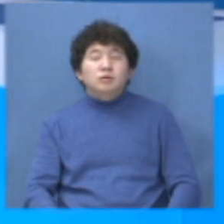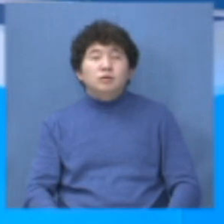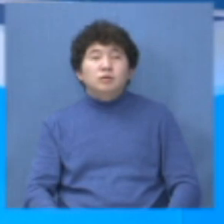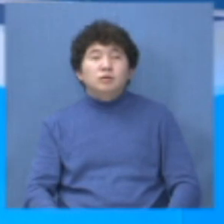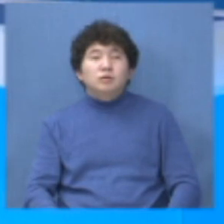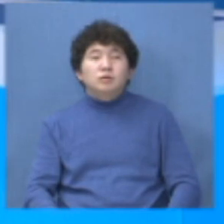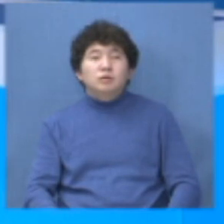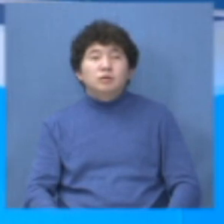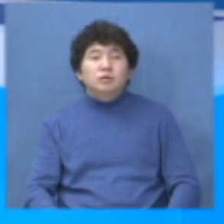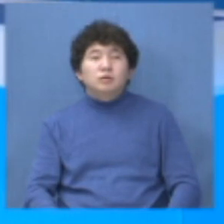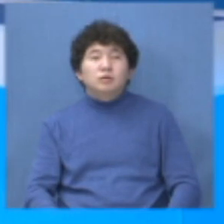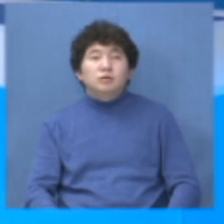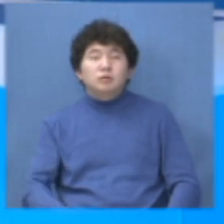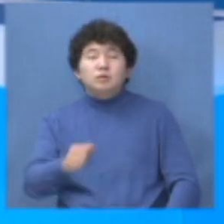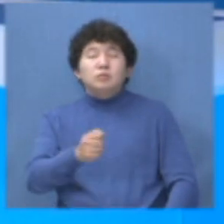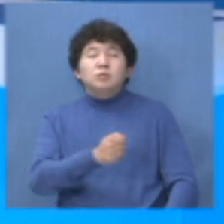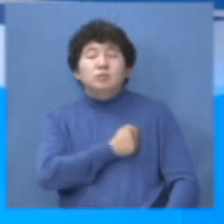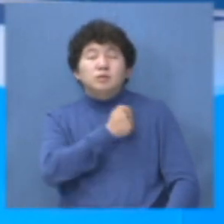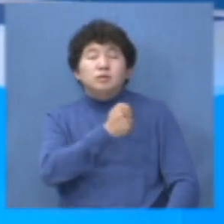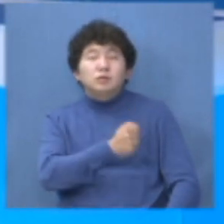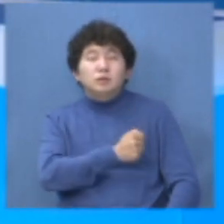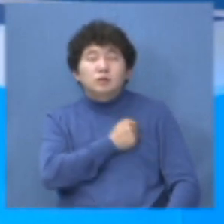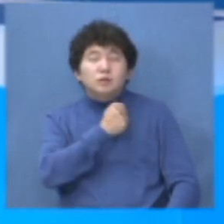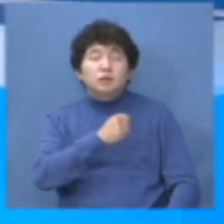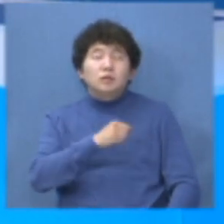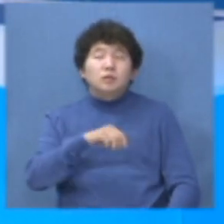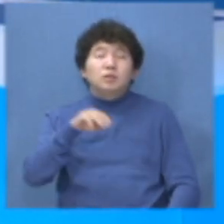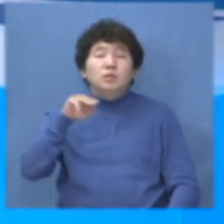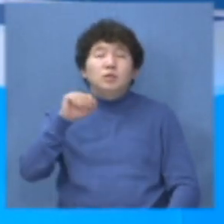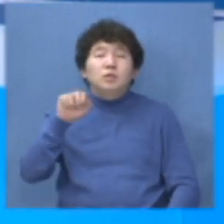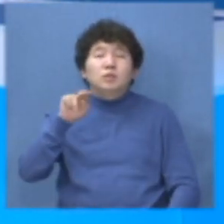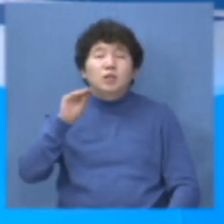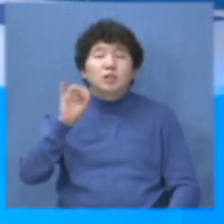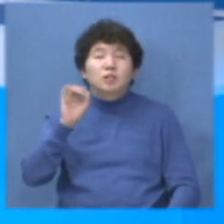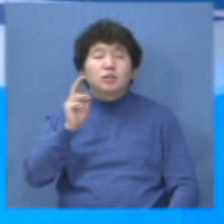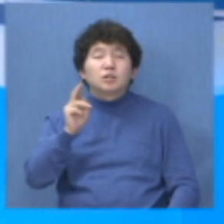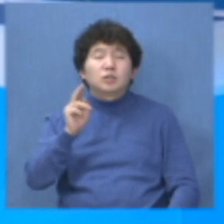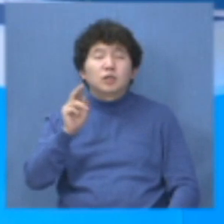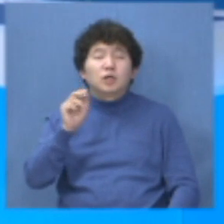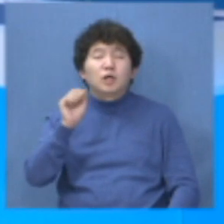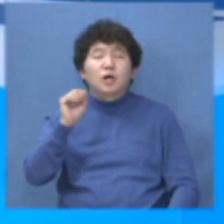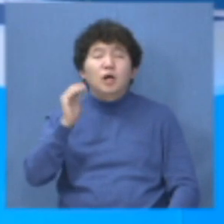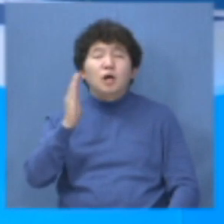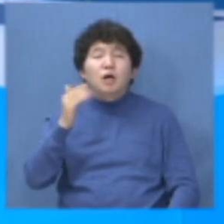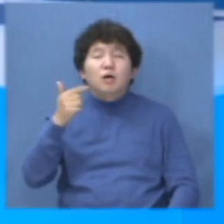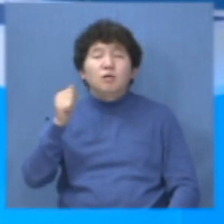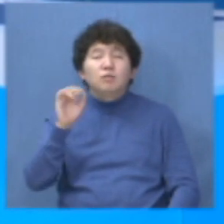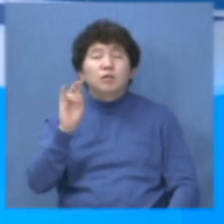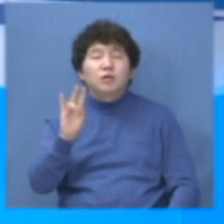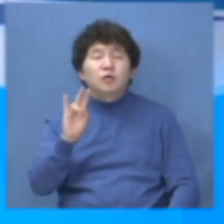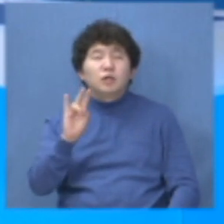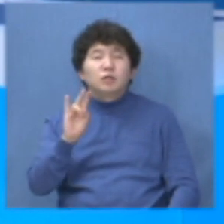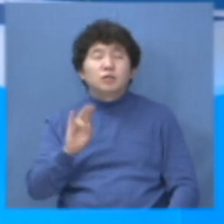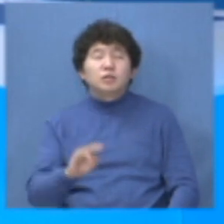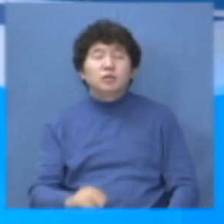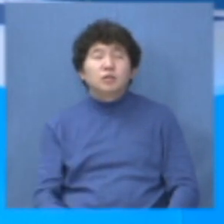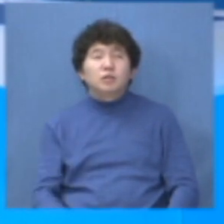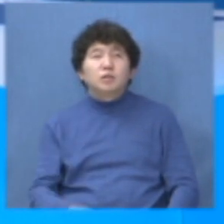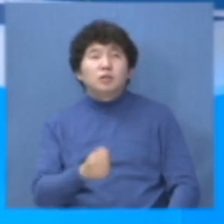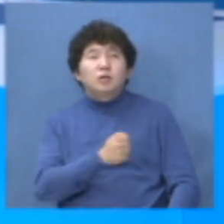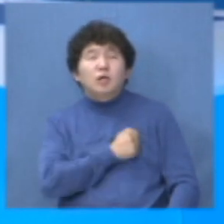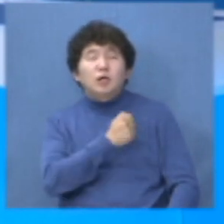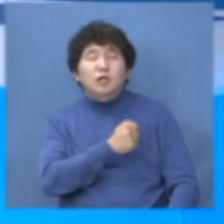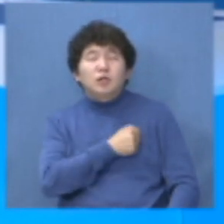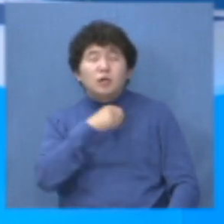Ұлттық Ұлан жауынгерлері тәжік ауған соғыс ардагерлерінің ескерткіштеріне тағзым етіп әскери патриоттық шара өткізді.